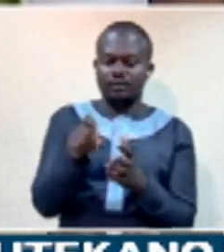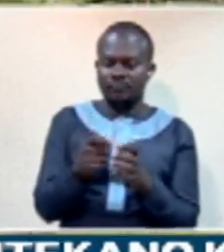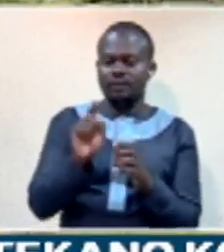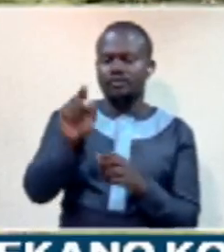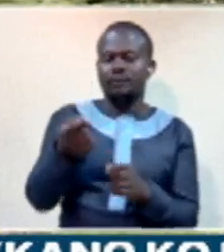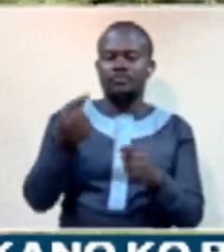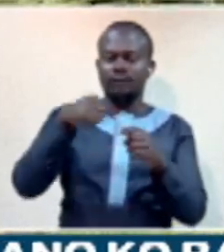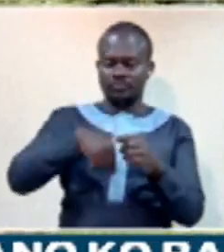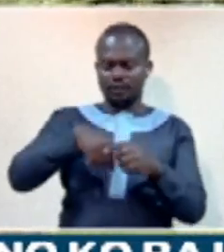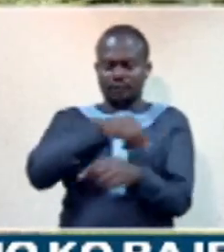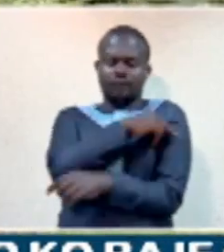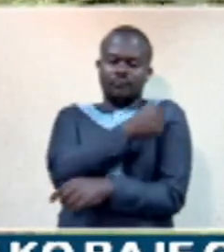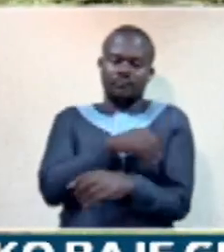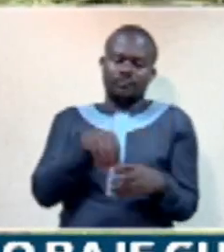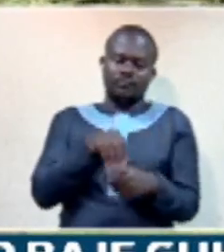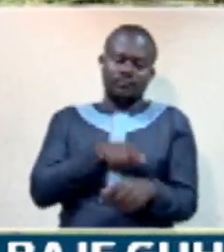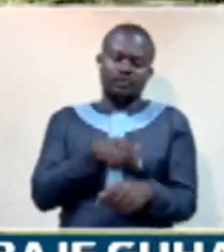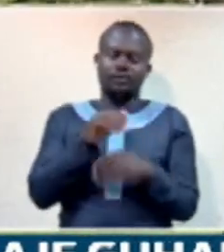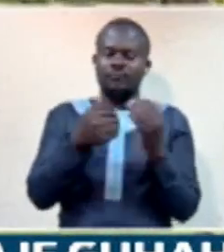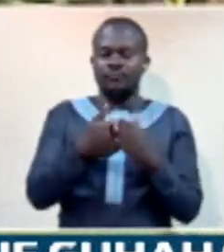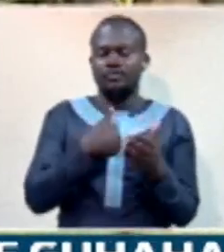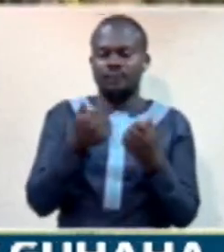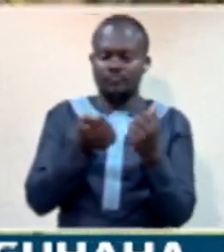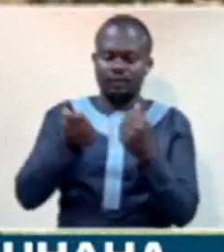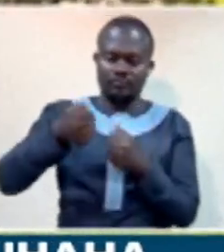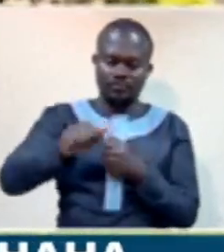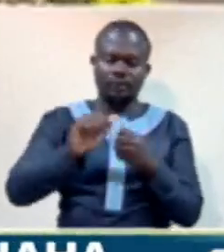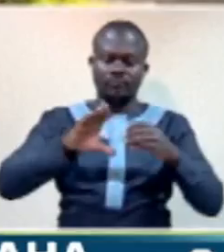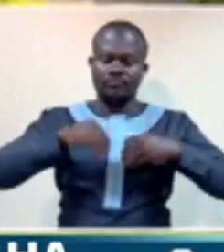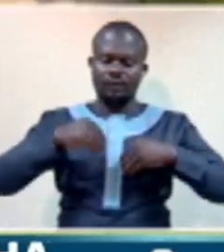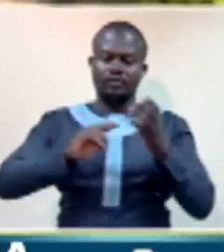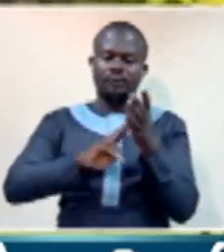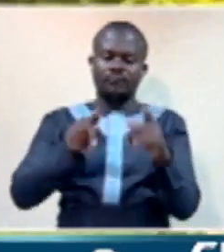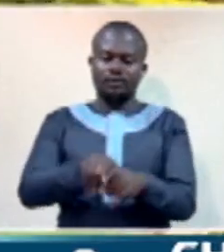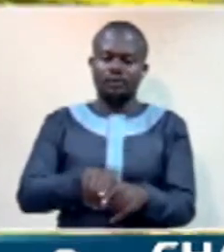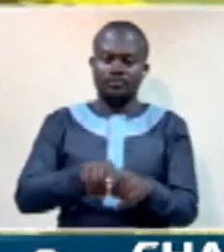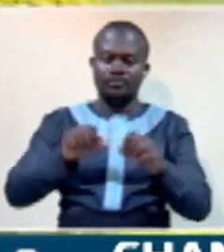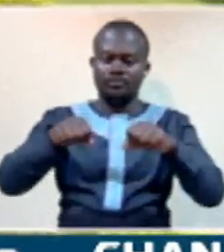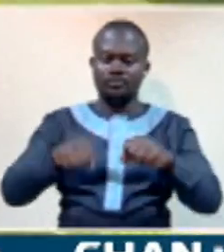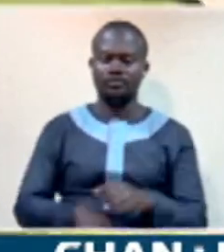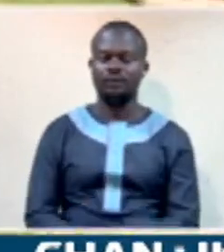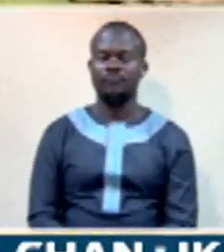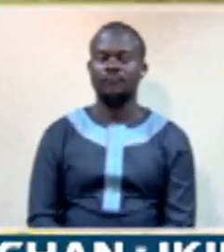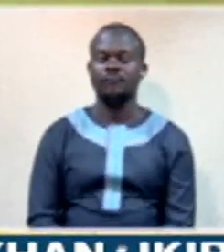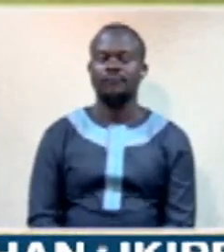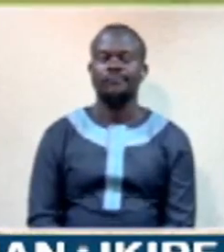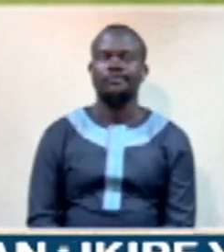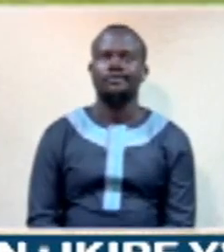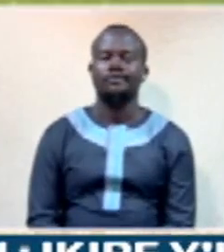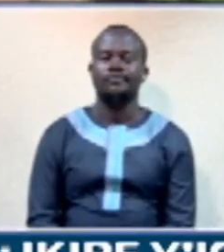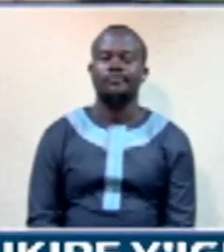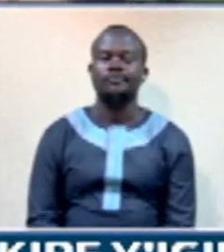kuva kwa muganga, mu gihe n'abafite imodoka zabo bemerewe kuzikoresha kimwe na za moto. Ikibazo cy'abarwayi nacyo kiri